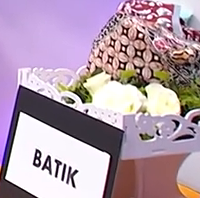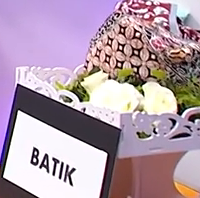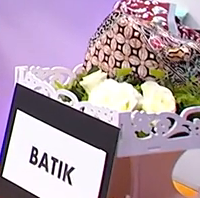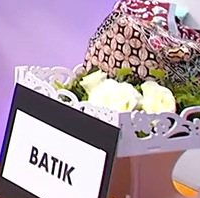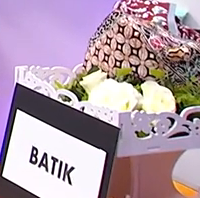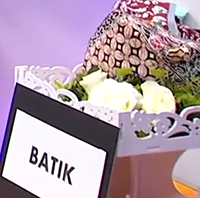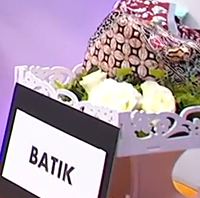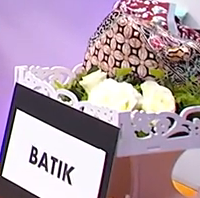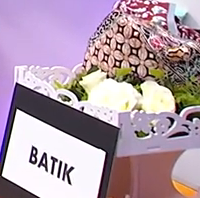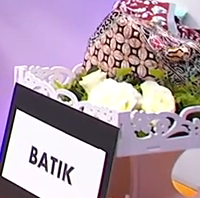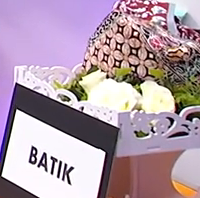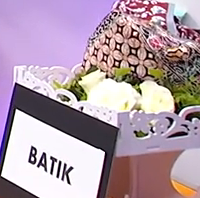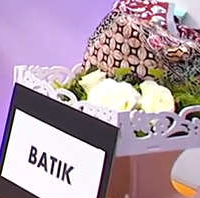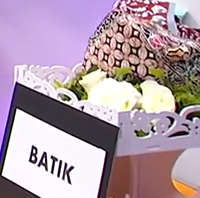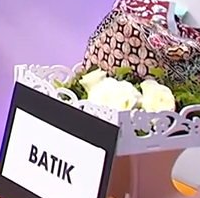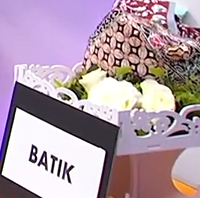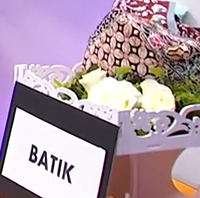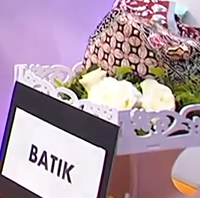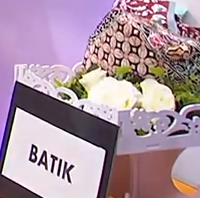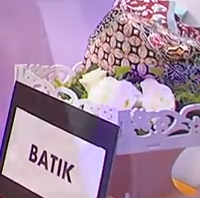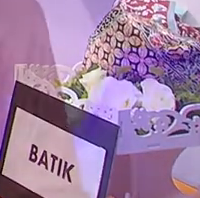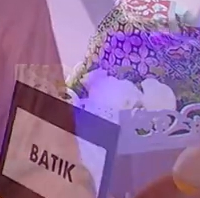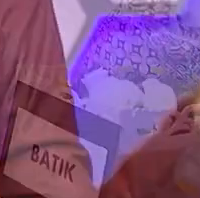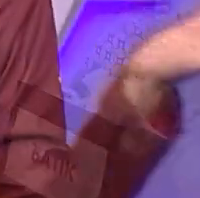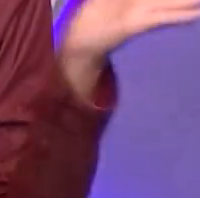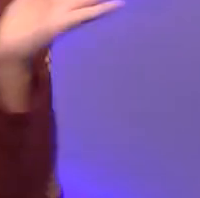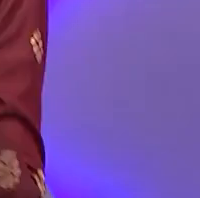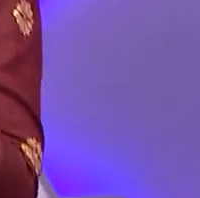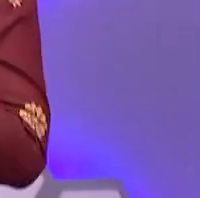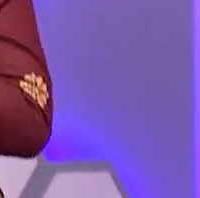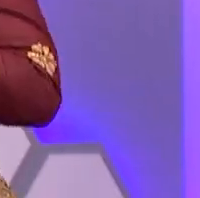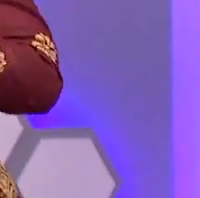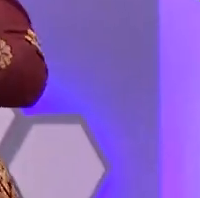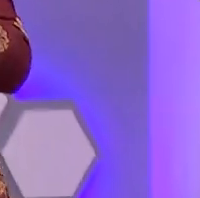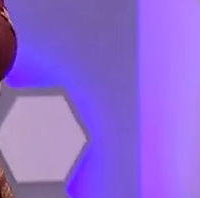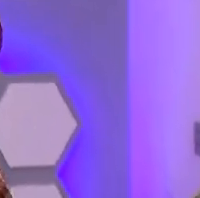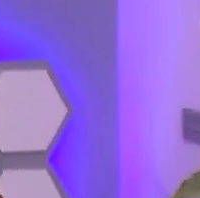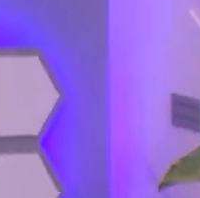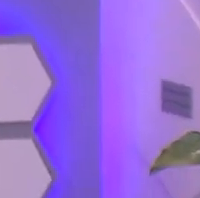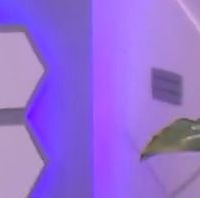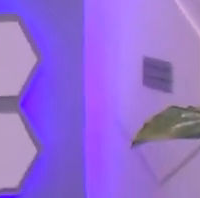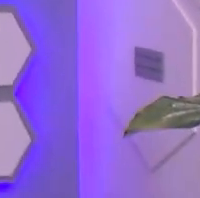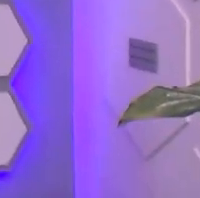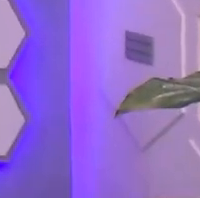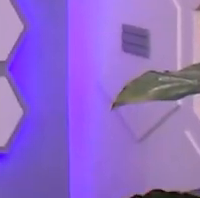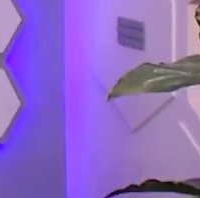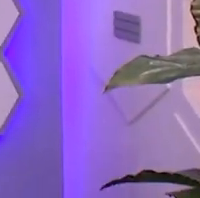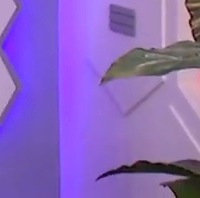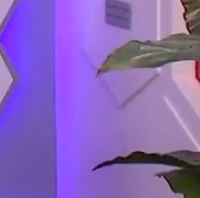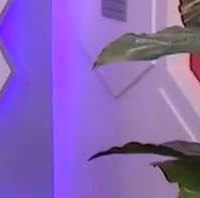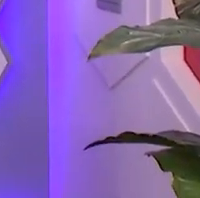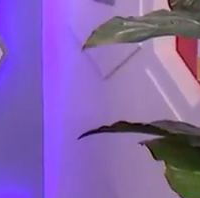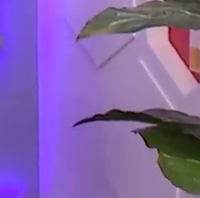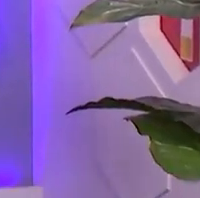lah macam boleh digayakan setiap hari jikalau berjalan